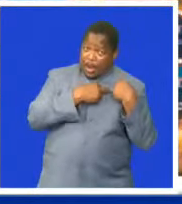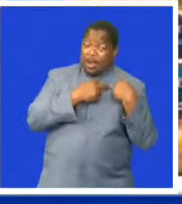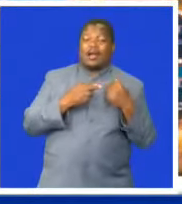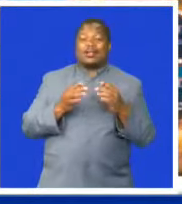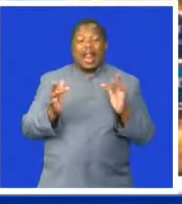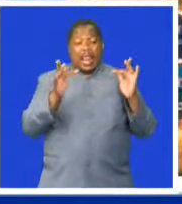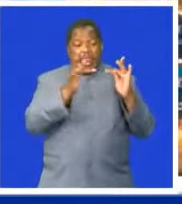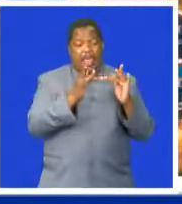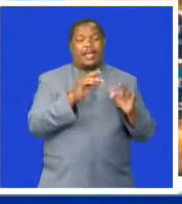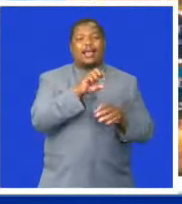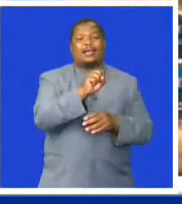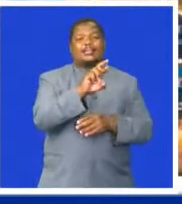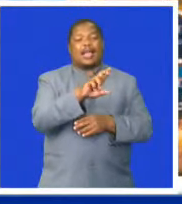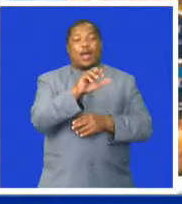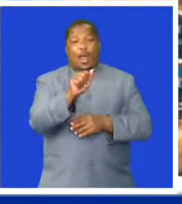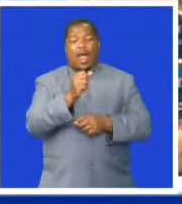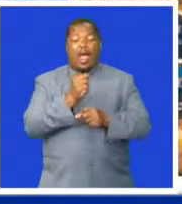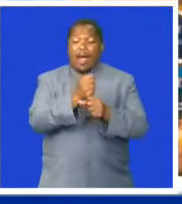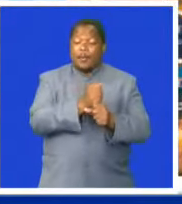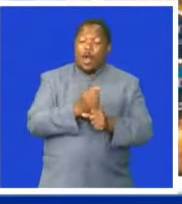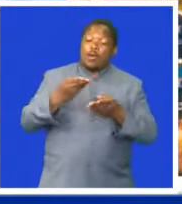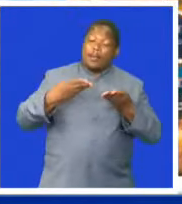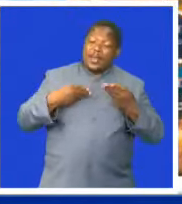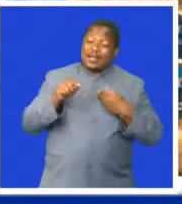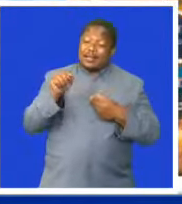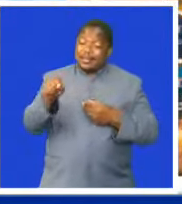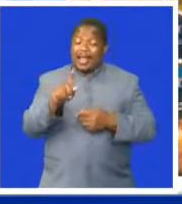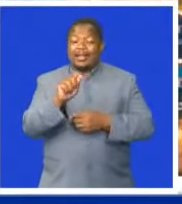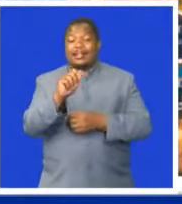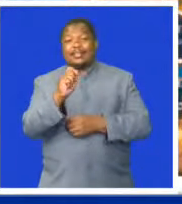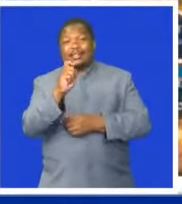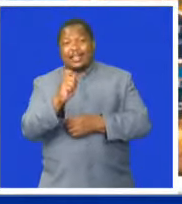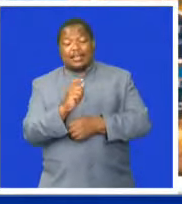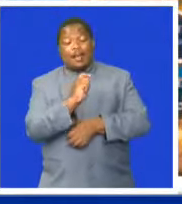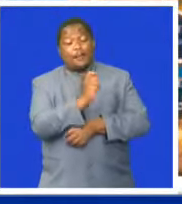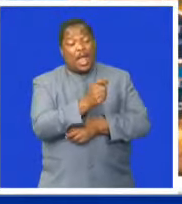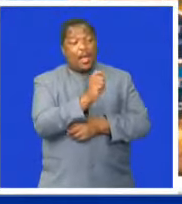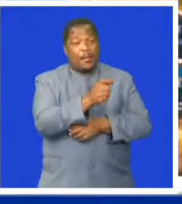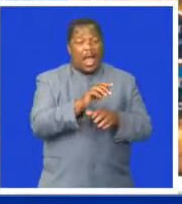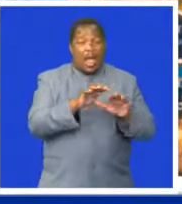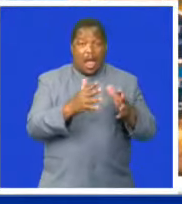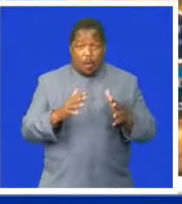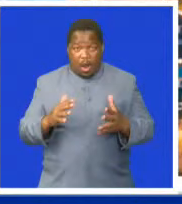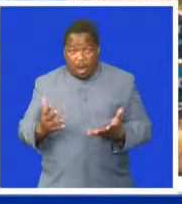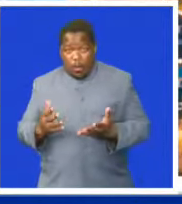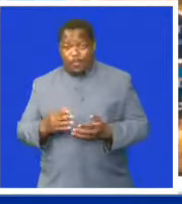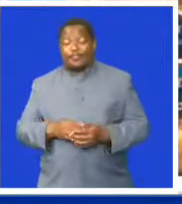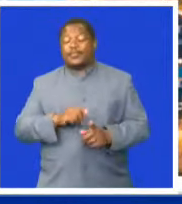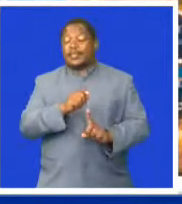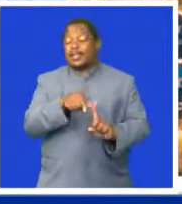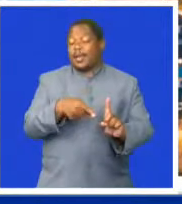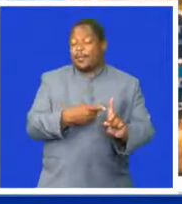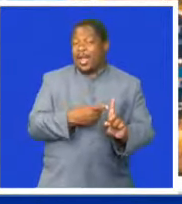tingakafaneli. Lokhu kuvethe umcubanisi kule nkampani neSive Vusi Dlamini nakachaza ngebumcoka bekubhadala